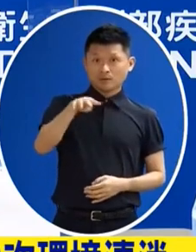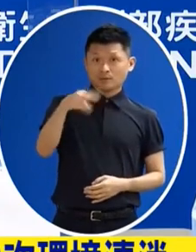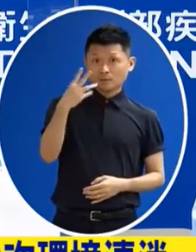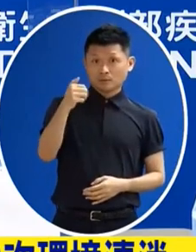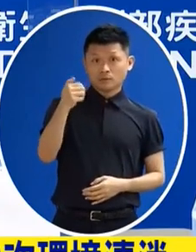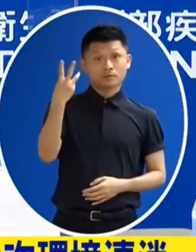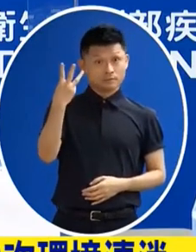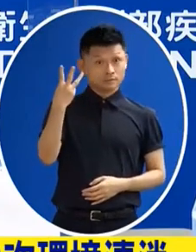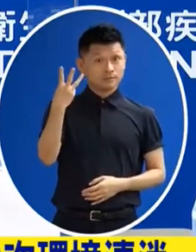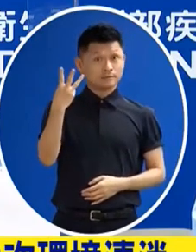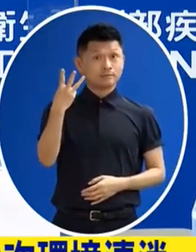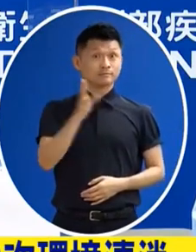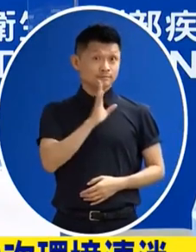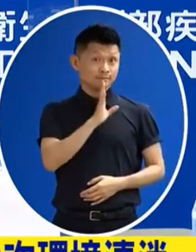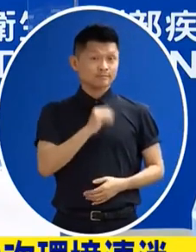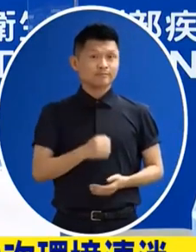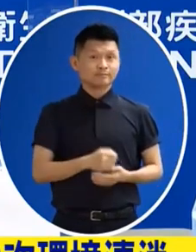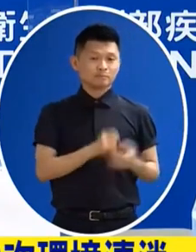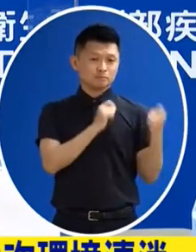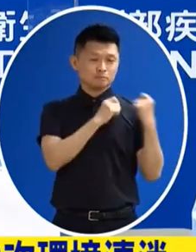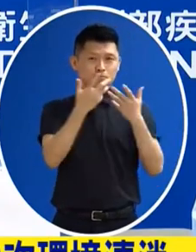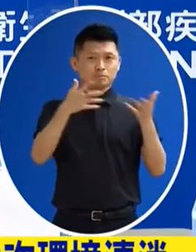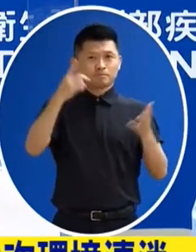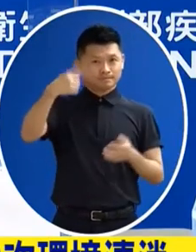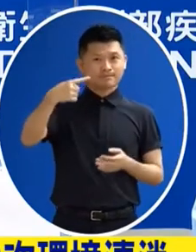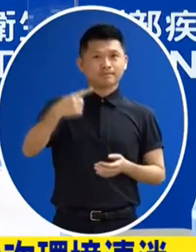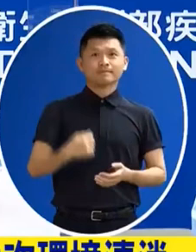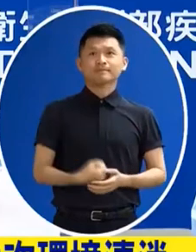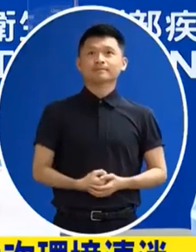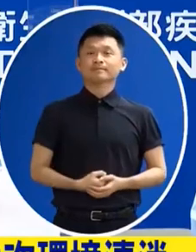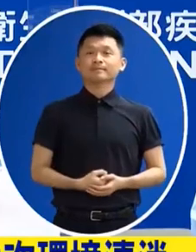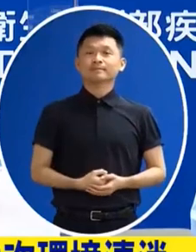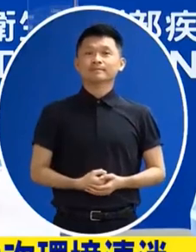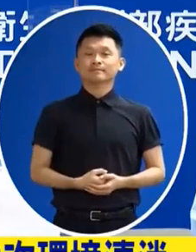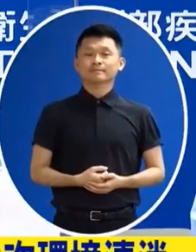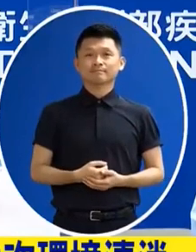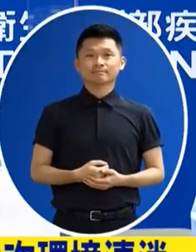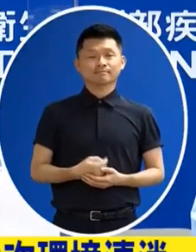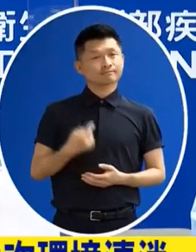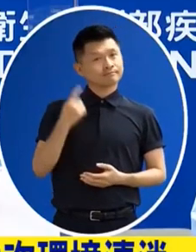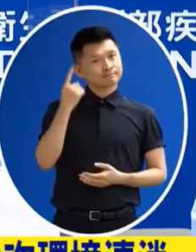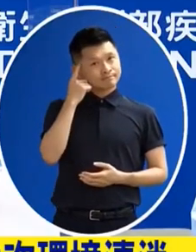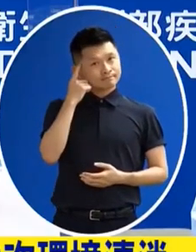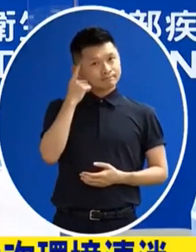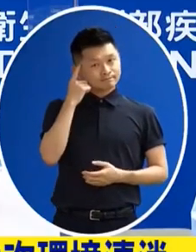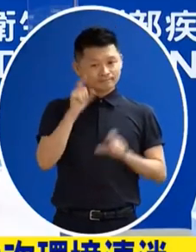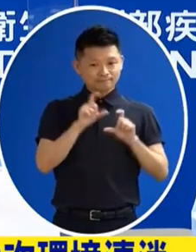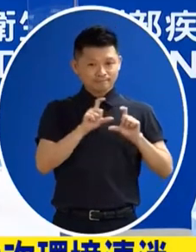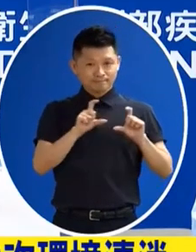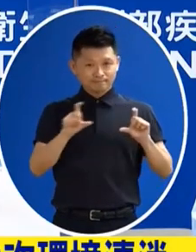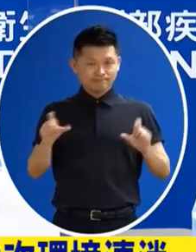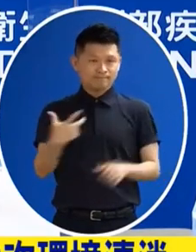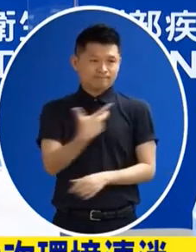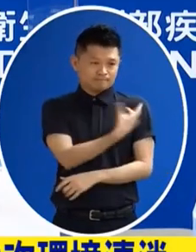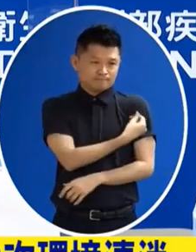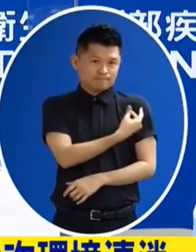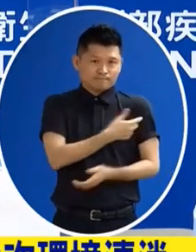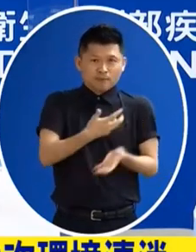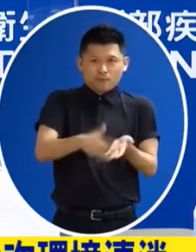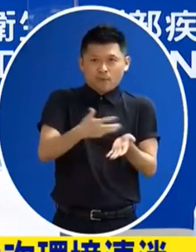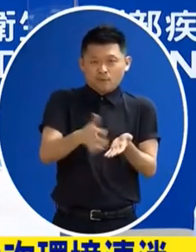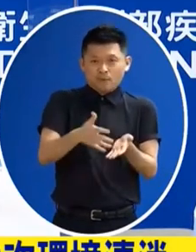242353哈，那算是进来打的多的。那我看为了因应这样的一个疫苗大规模的施